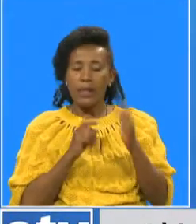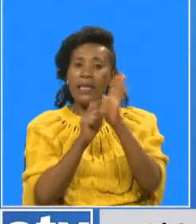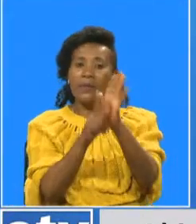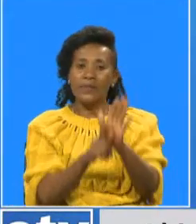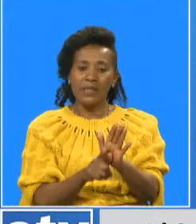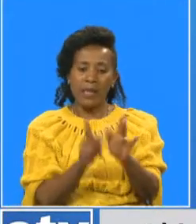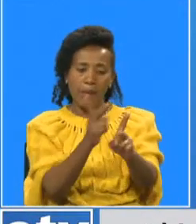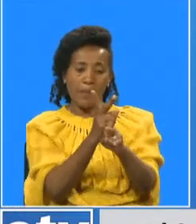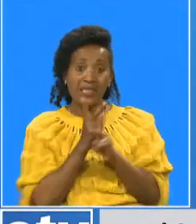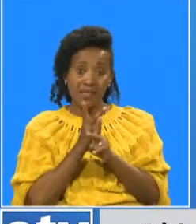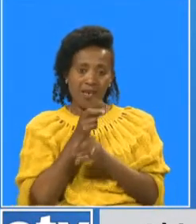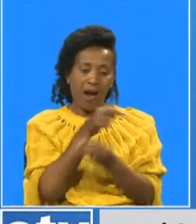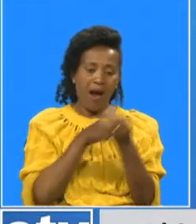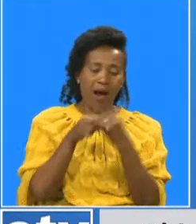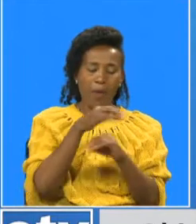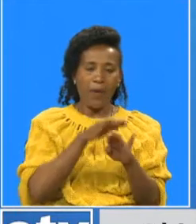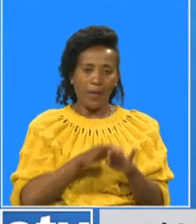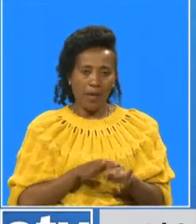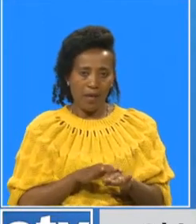ለምሳሌ ብድር አካባቢ ላይ